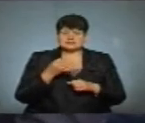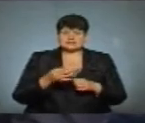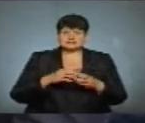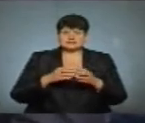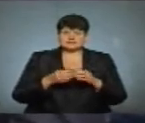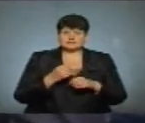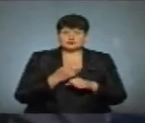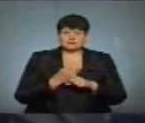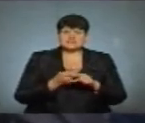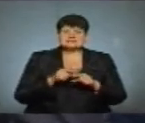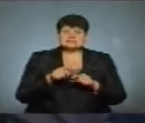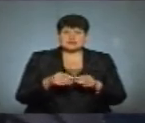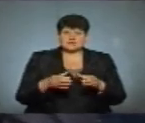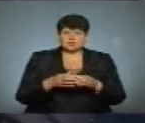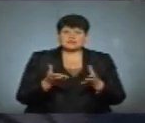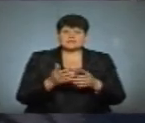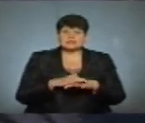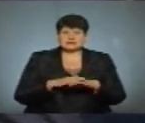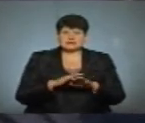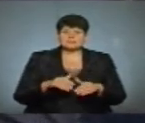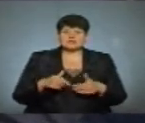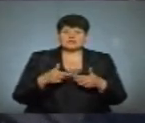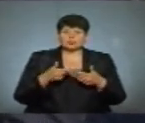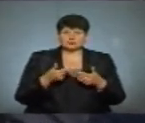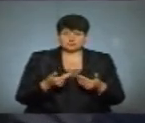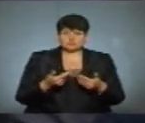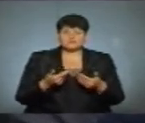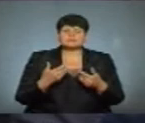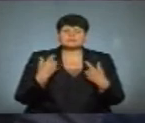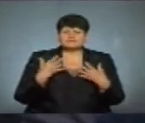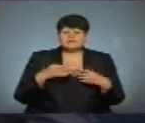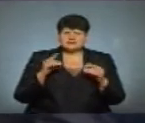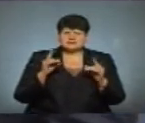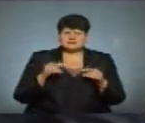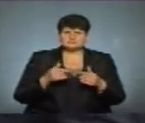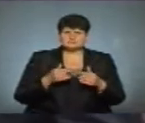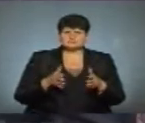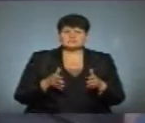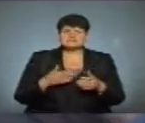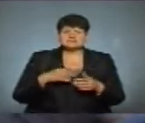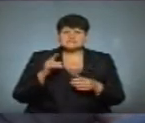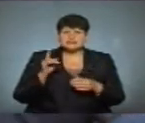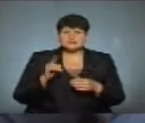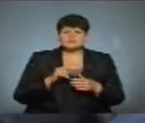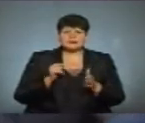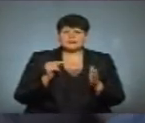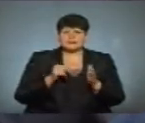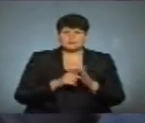результатами роботи цієї групи, які ринки ми рекомендуємо, ми знаємо, які ви, що можна відкривати. Ми знаємо, що можна відкривати. Ми знаємо, що ми